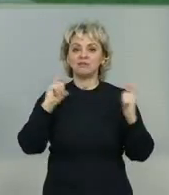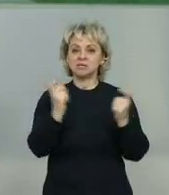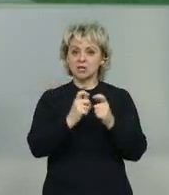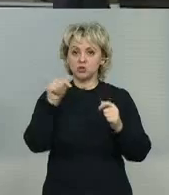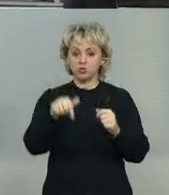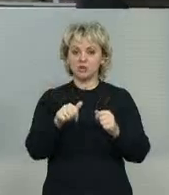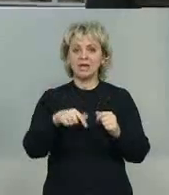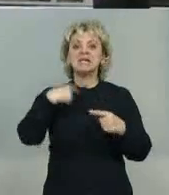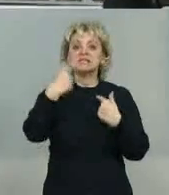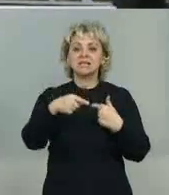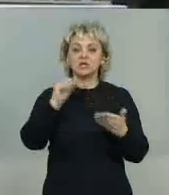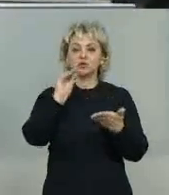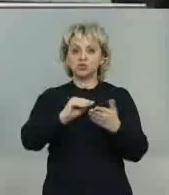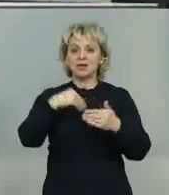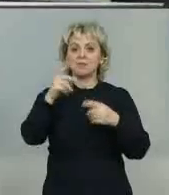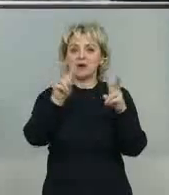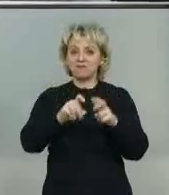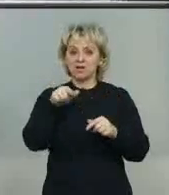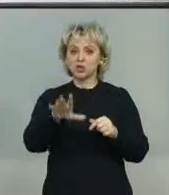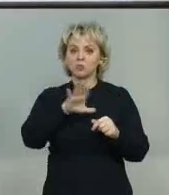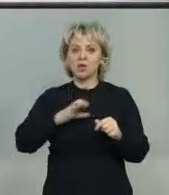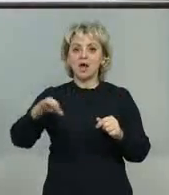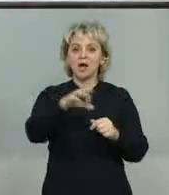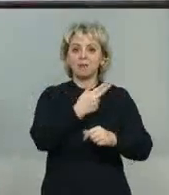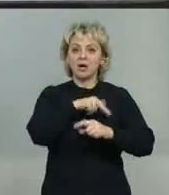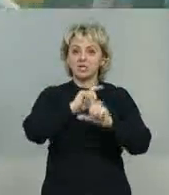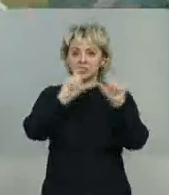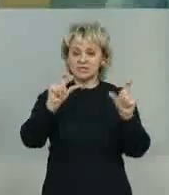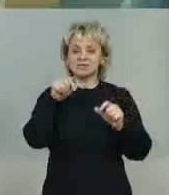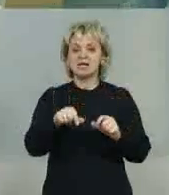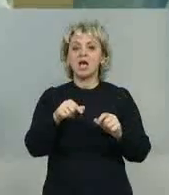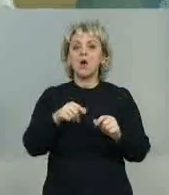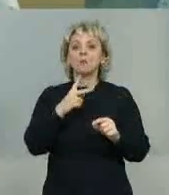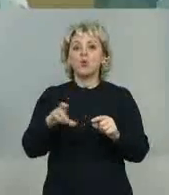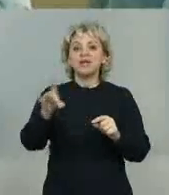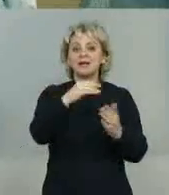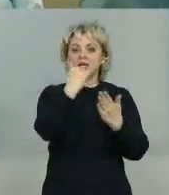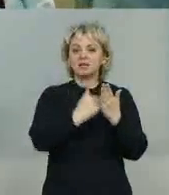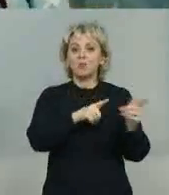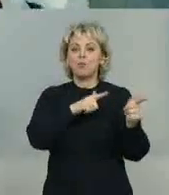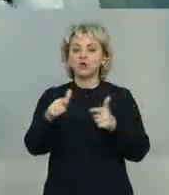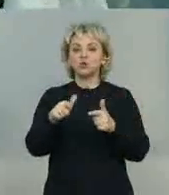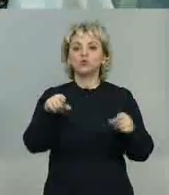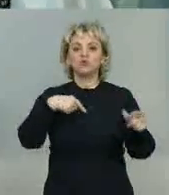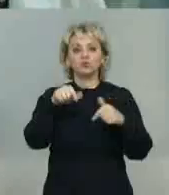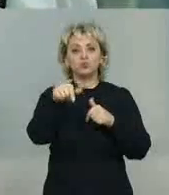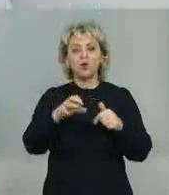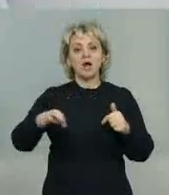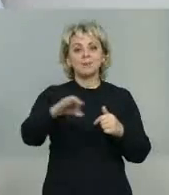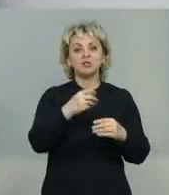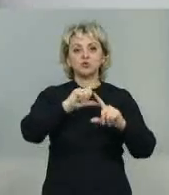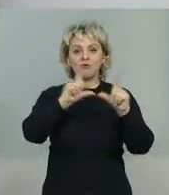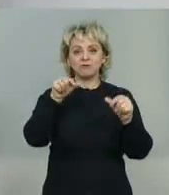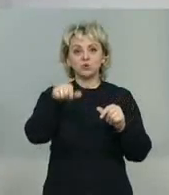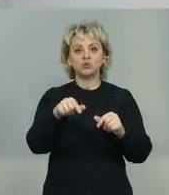стадионе. Следующим пунктом инспекции стала областная клиническая больница. По региональной программе подготовки к Мундиалю из областного